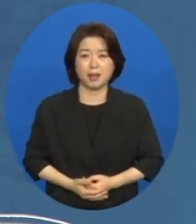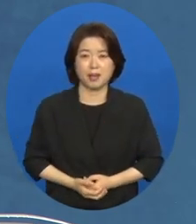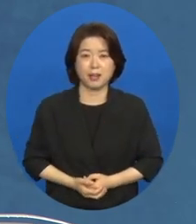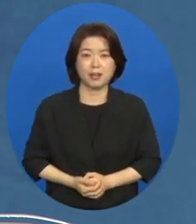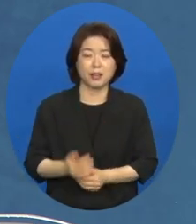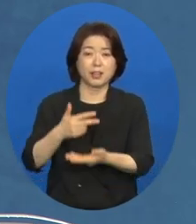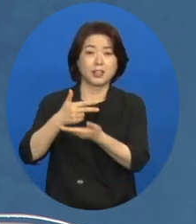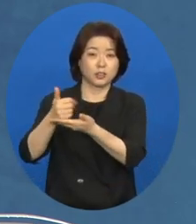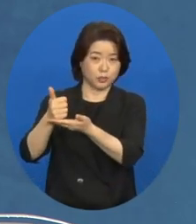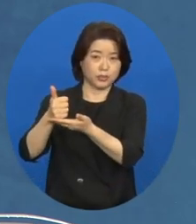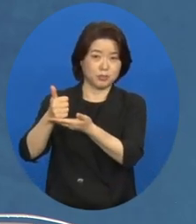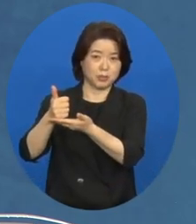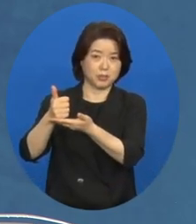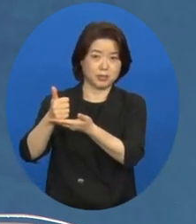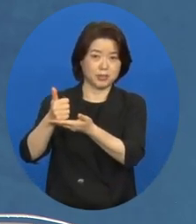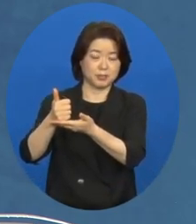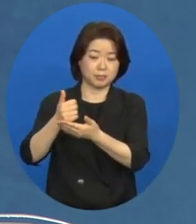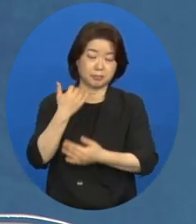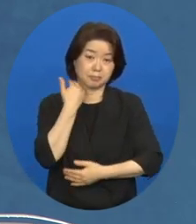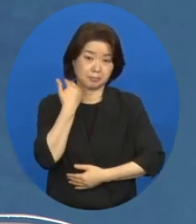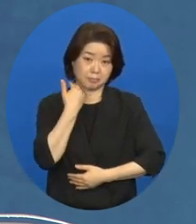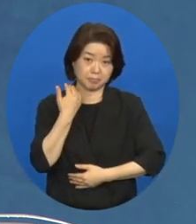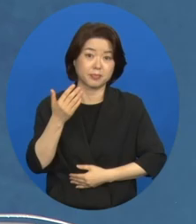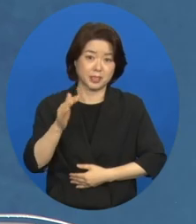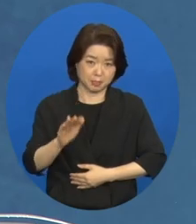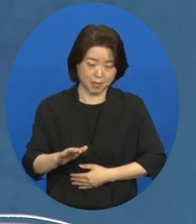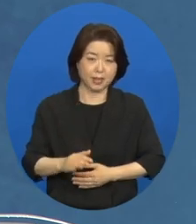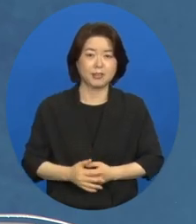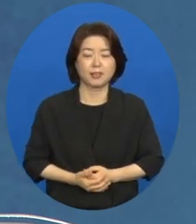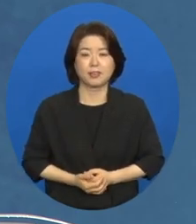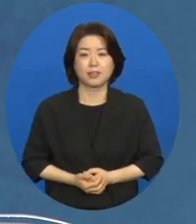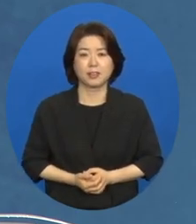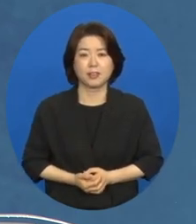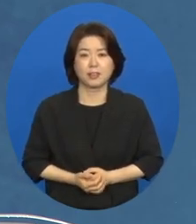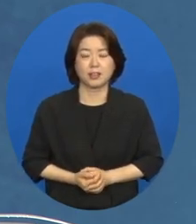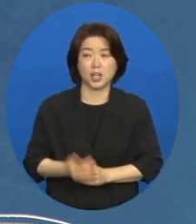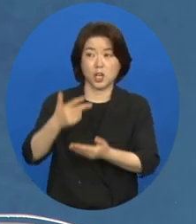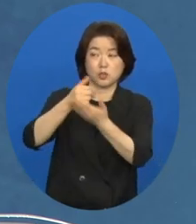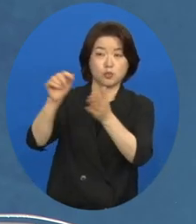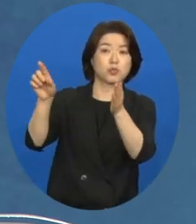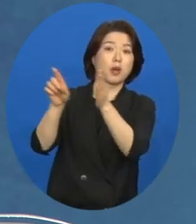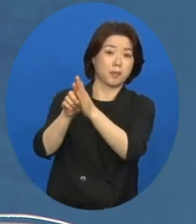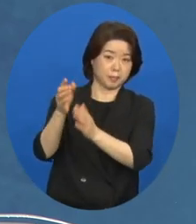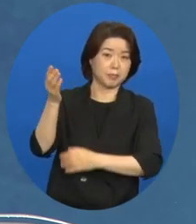주님은 보이지 않지만 주를 믿음으로